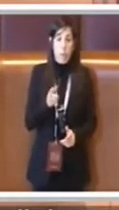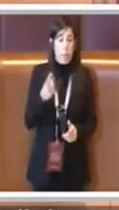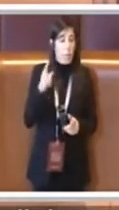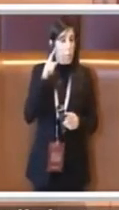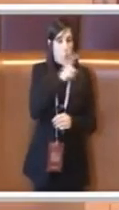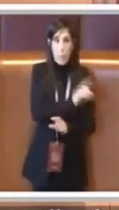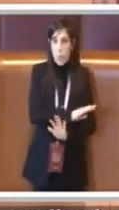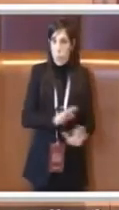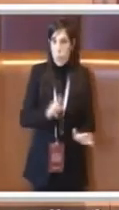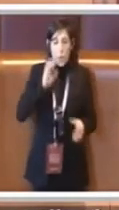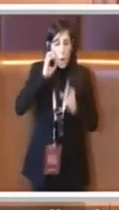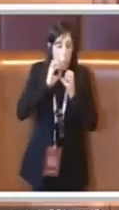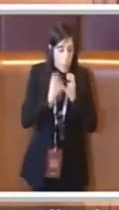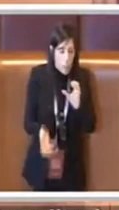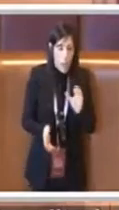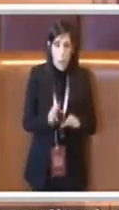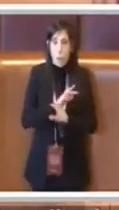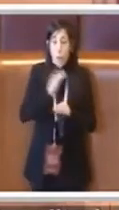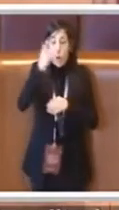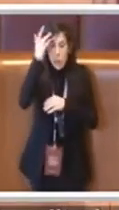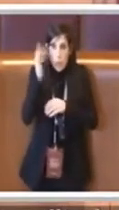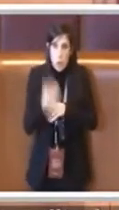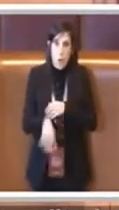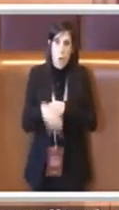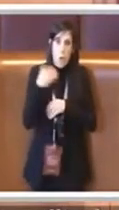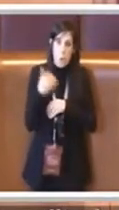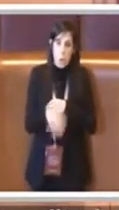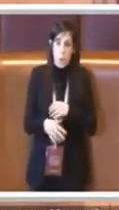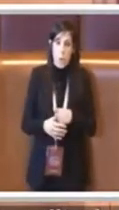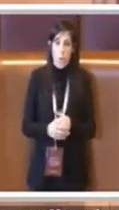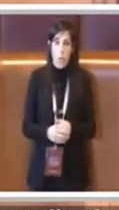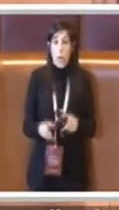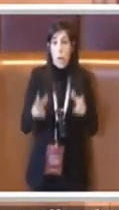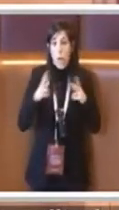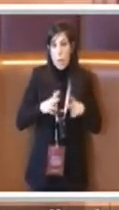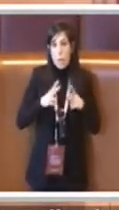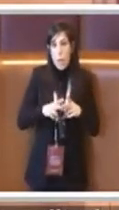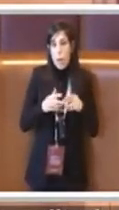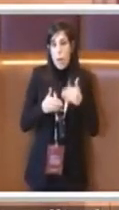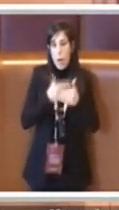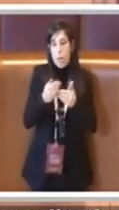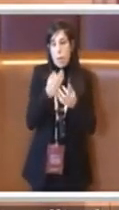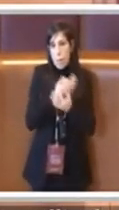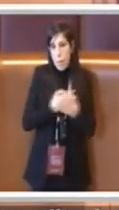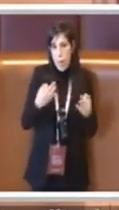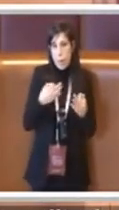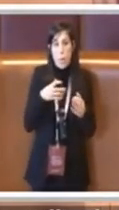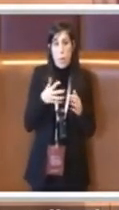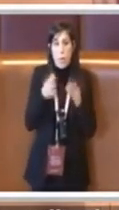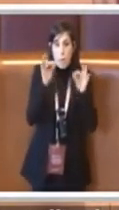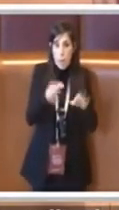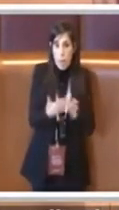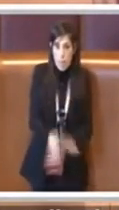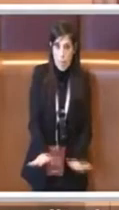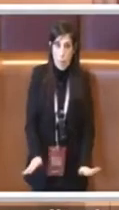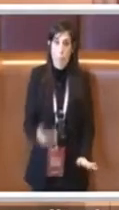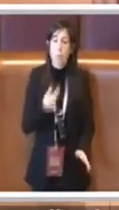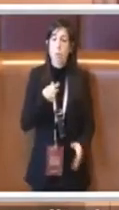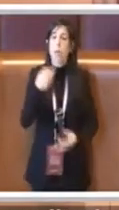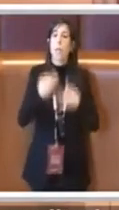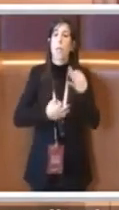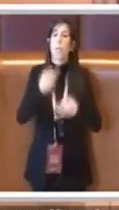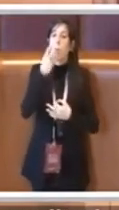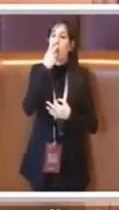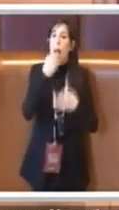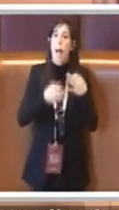difficilissima, complicatissima, rischiosissima, che ci auguriamo vada bene. Siamo alle battute finali, ma già il Tribunale si è